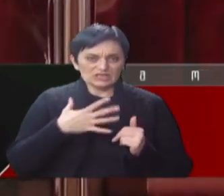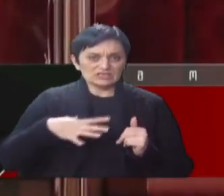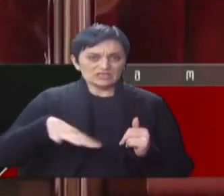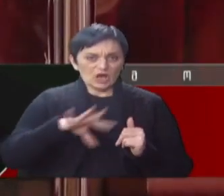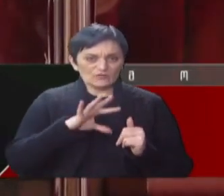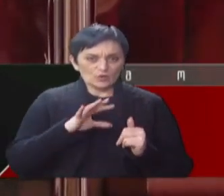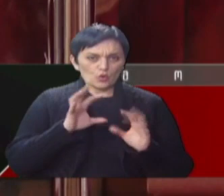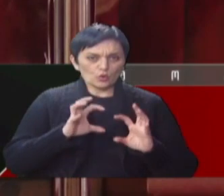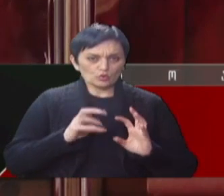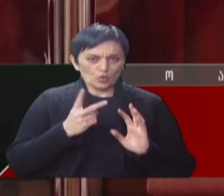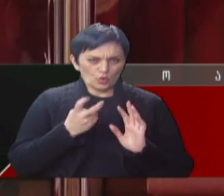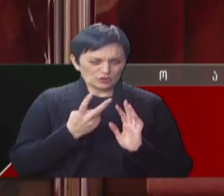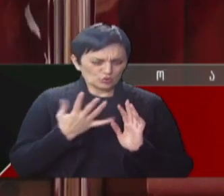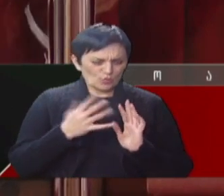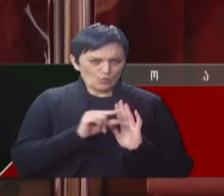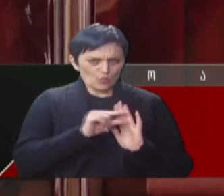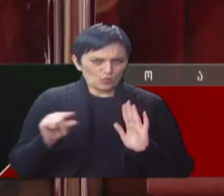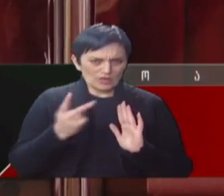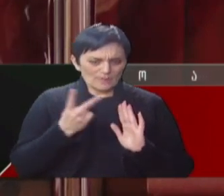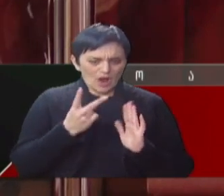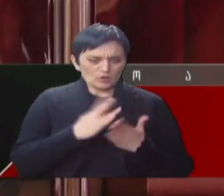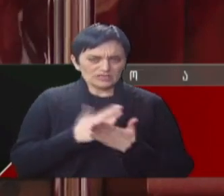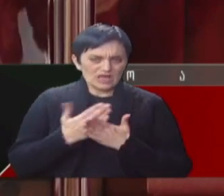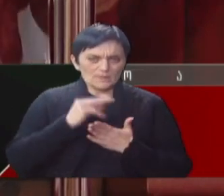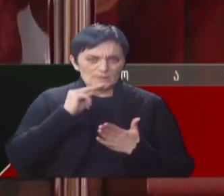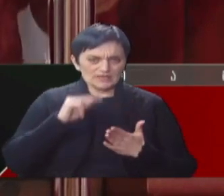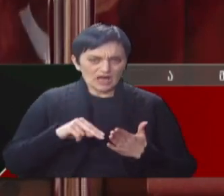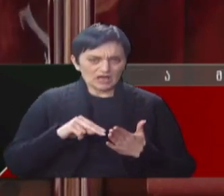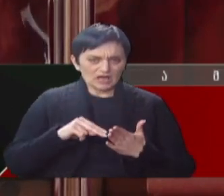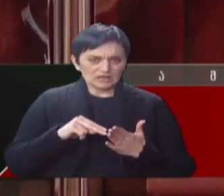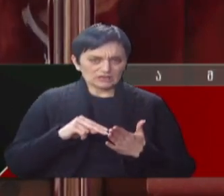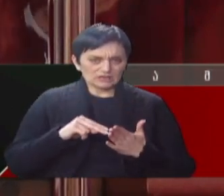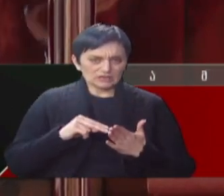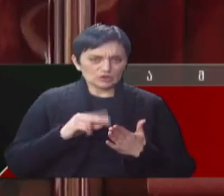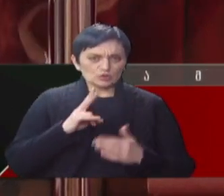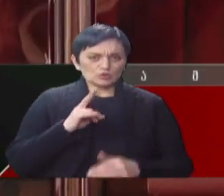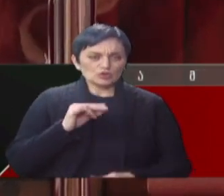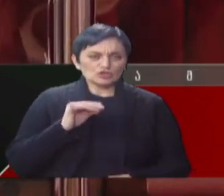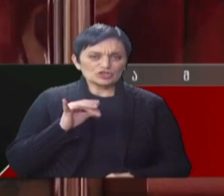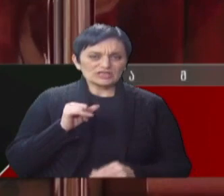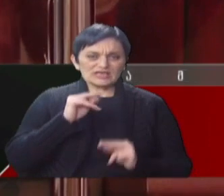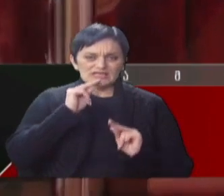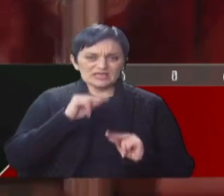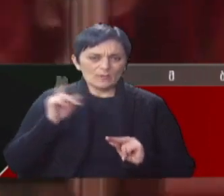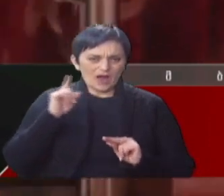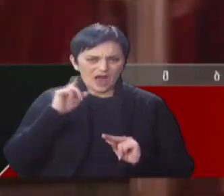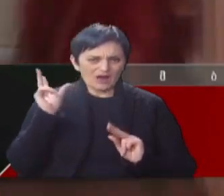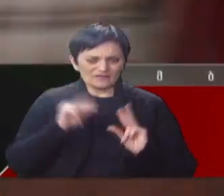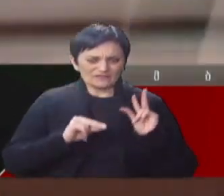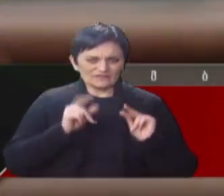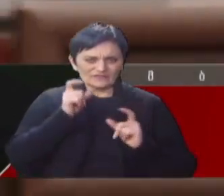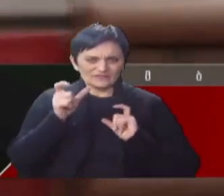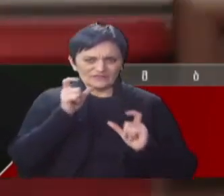ის სამაცხოვრებელი სამეხუთე მუხლის მეორე ნაწილი წარდგენილ ბრალდებაში. ოდან ჩეხმაძე ცნობილი ხნის ამნაშავე საქართველოს ის